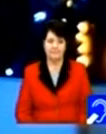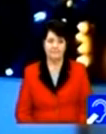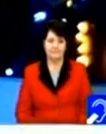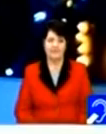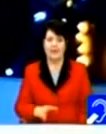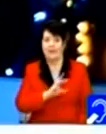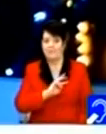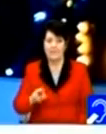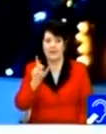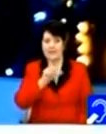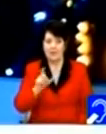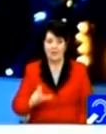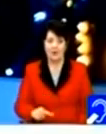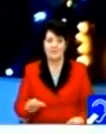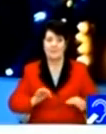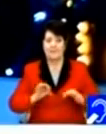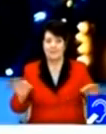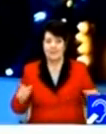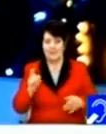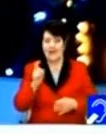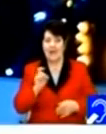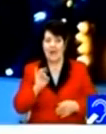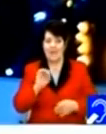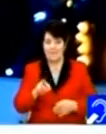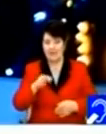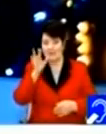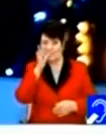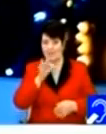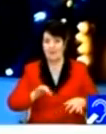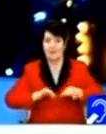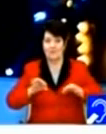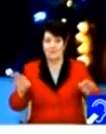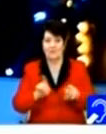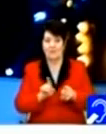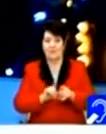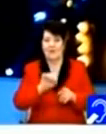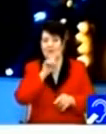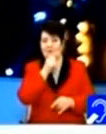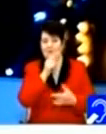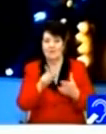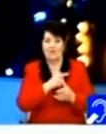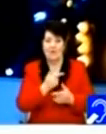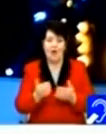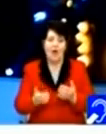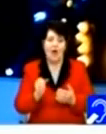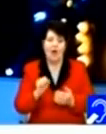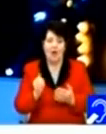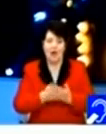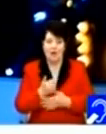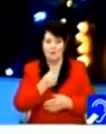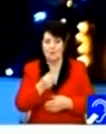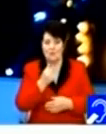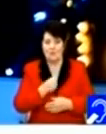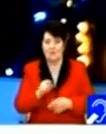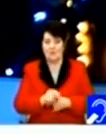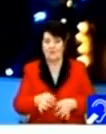Mii de oameni care au venit să sărbătorească Hramul Chișinăului s-au trezit ca la o sărbare de Crăciun sau Anul Nou. Iar în centrul orașului au apărut